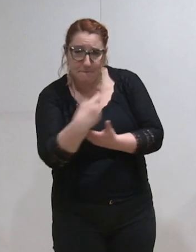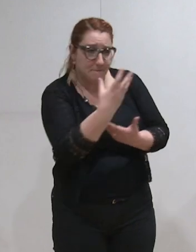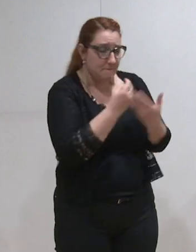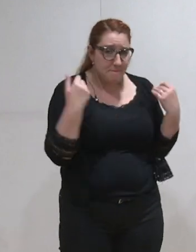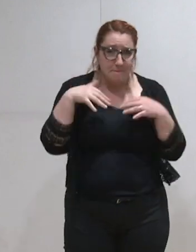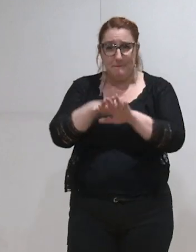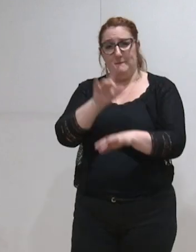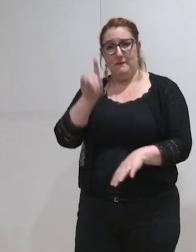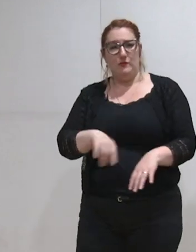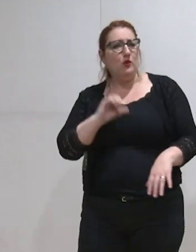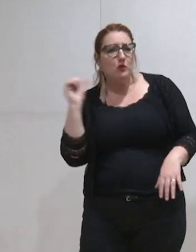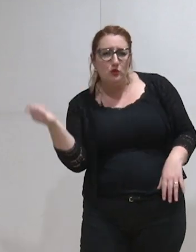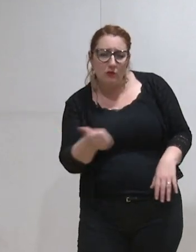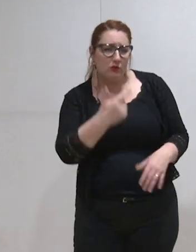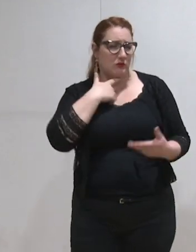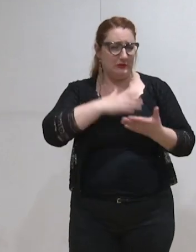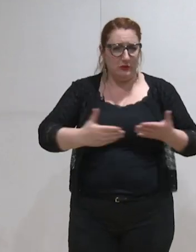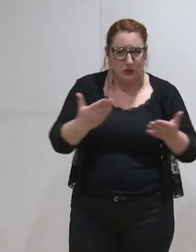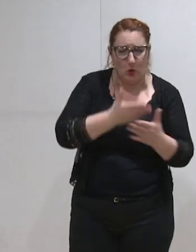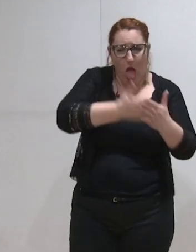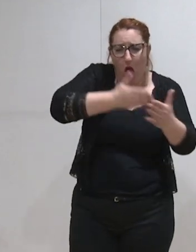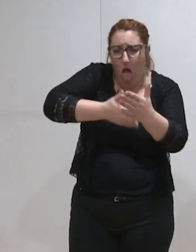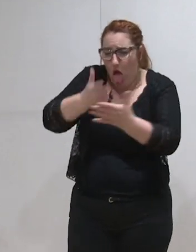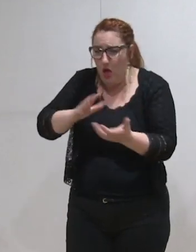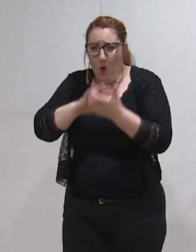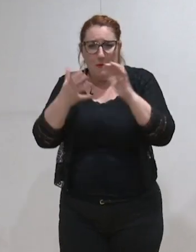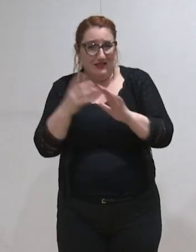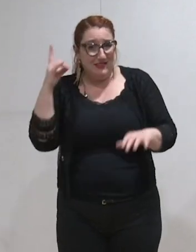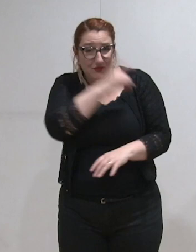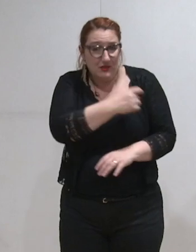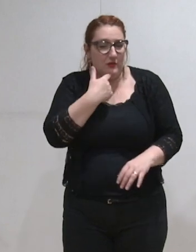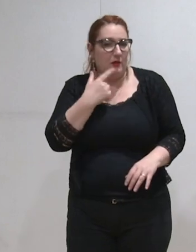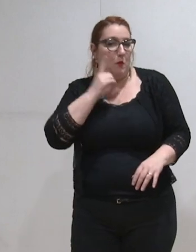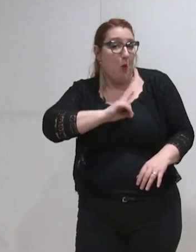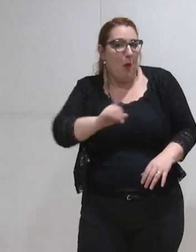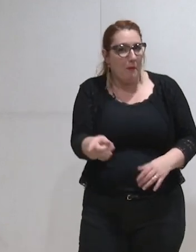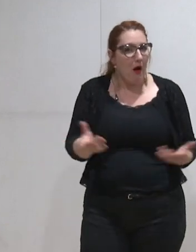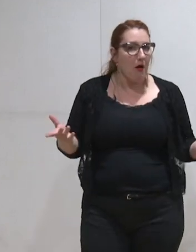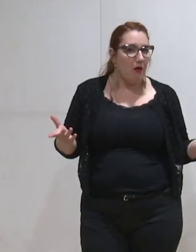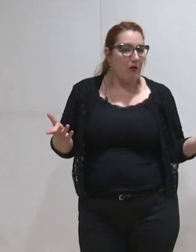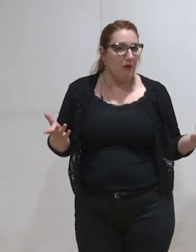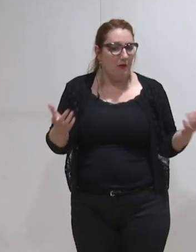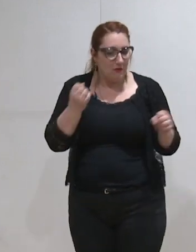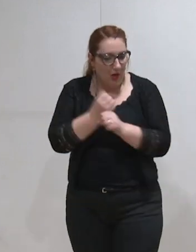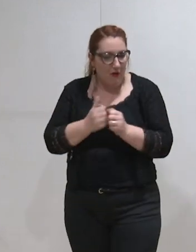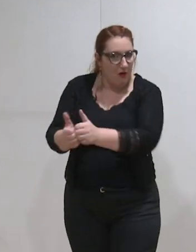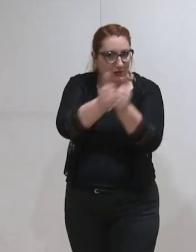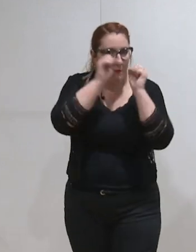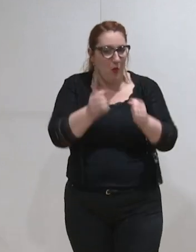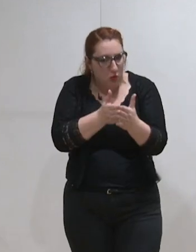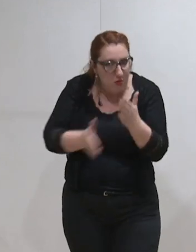le monde est confronté à des éléments de complexité et de difficulté et donc il n'est pas comp complement idiot qu'on y travaille ensemble